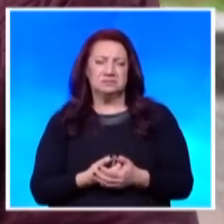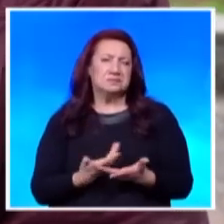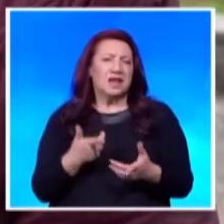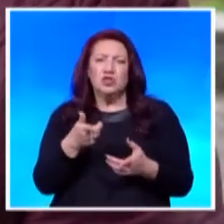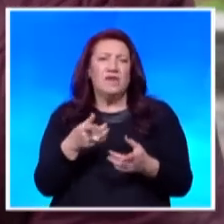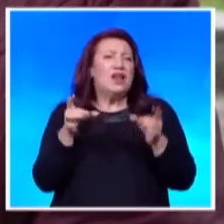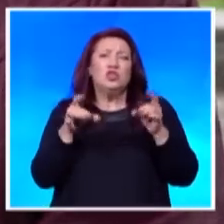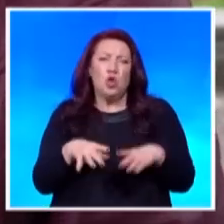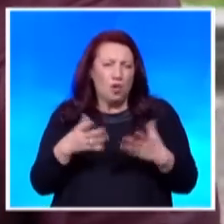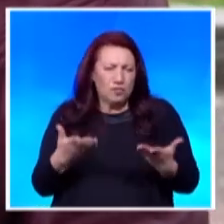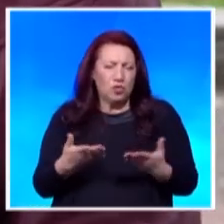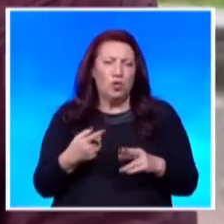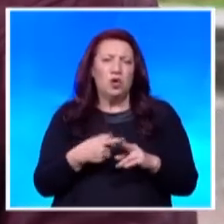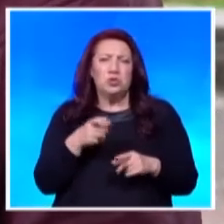нещо